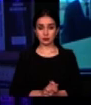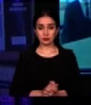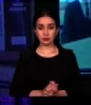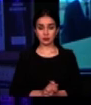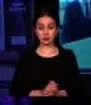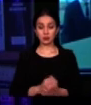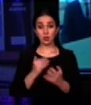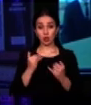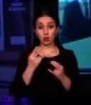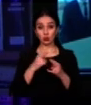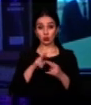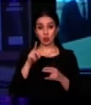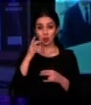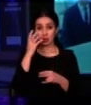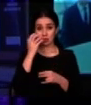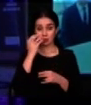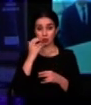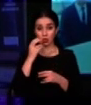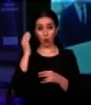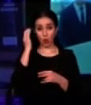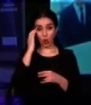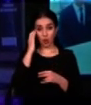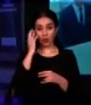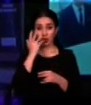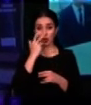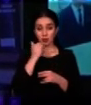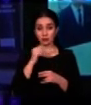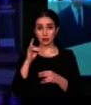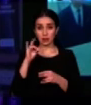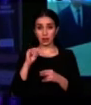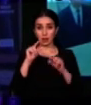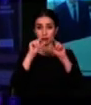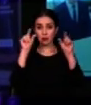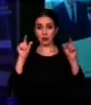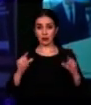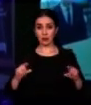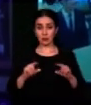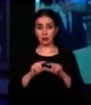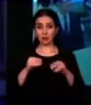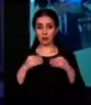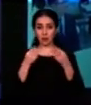Енді шу расымымызге қора рәңді рамка берамыз.